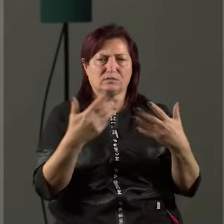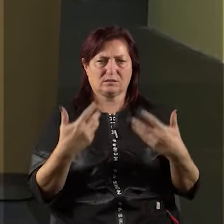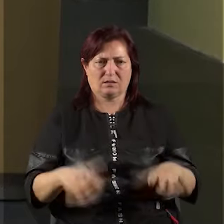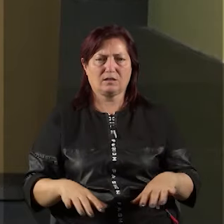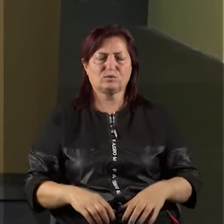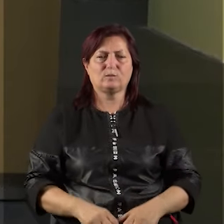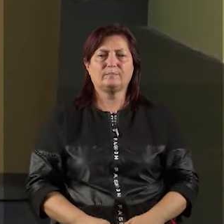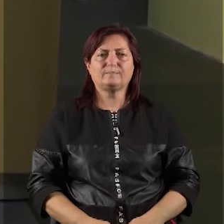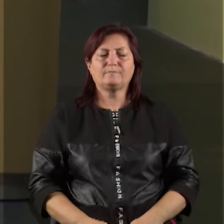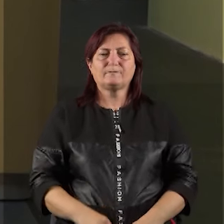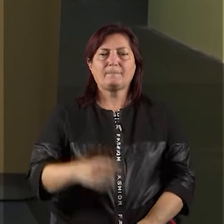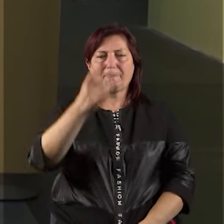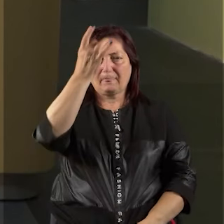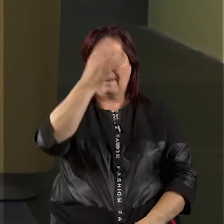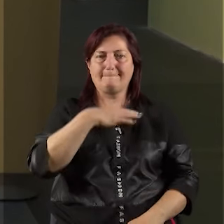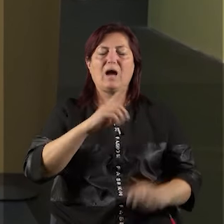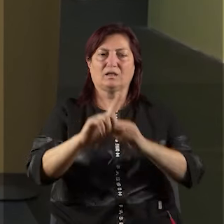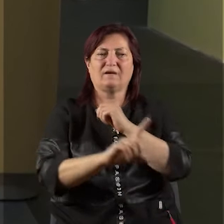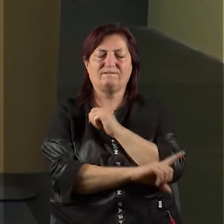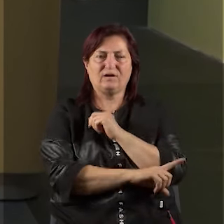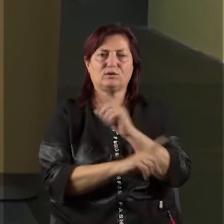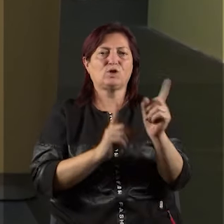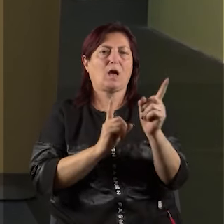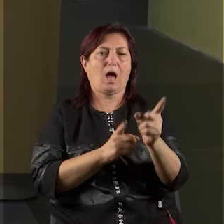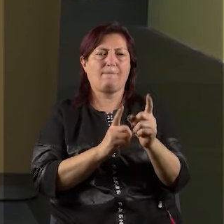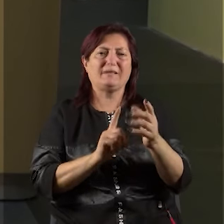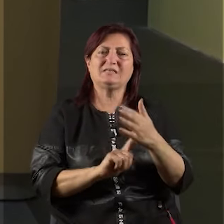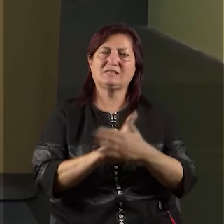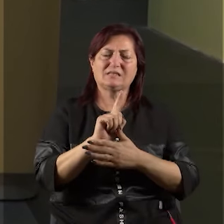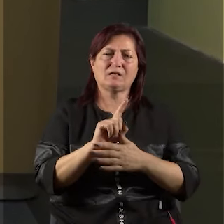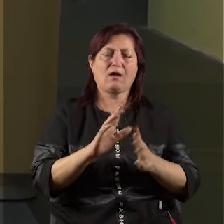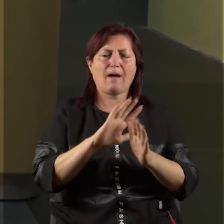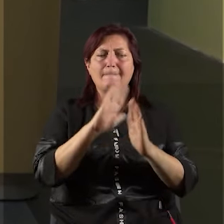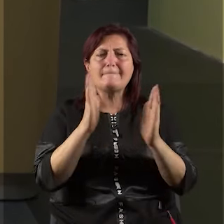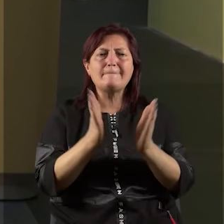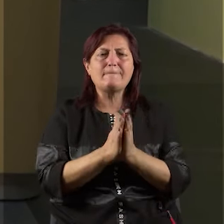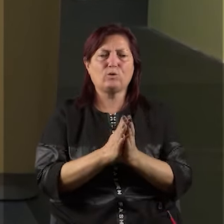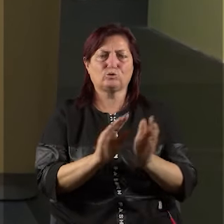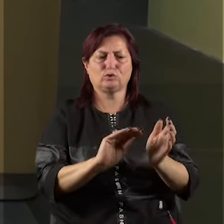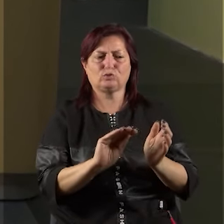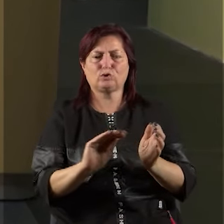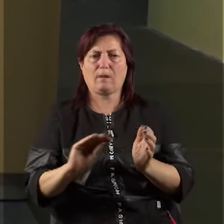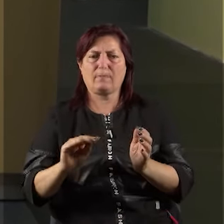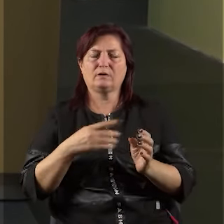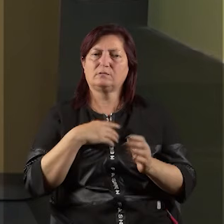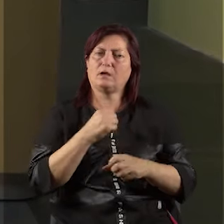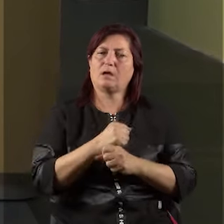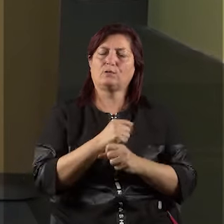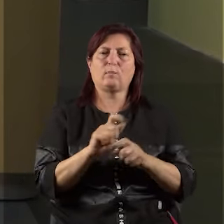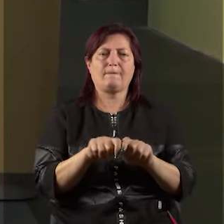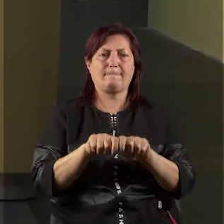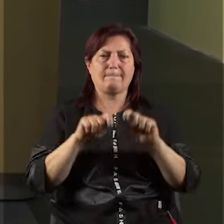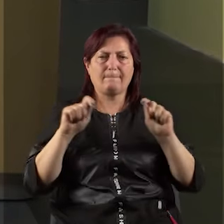դա մարտի վերջին եւ ապրիլի սկզբին ամբողջ շաբաթը մենք անում ենք բացումը